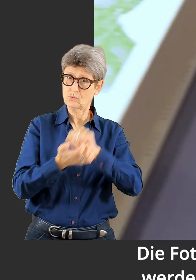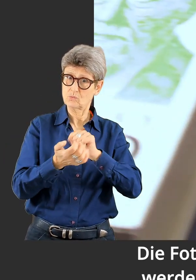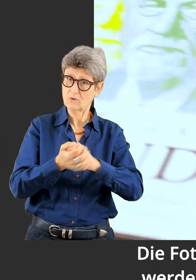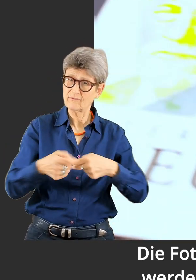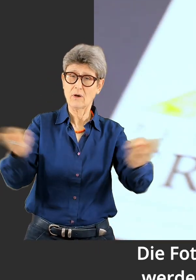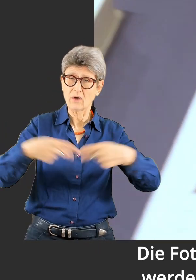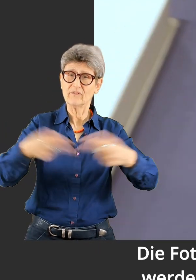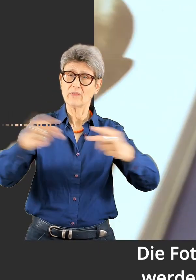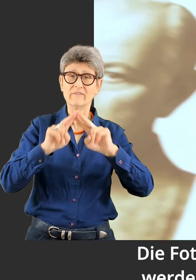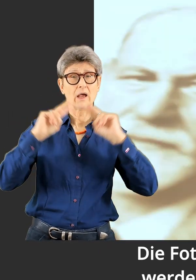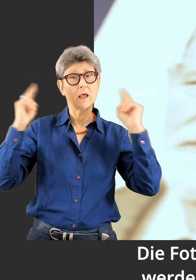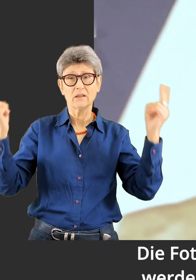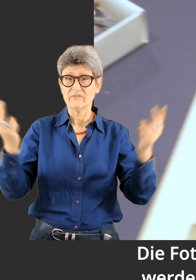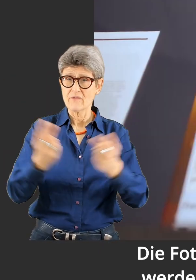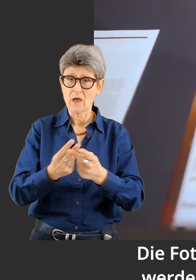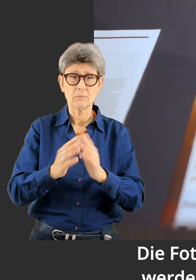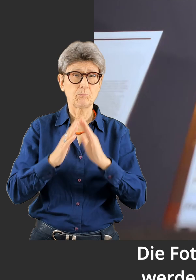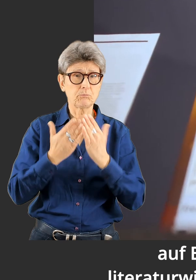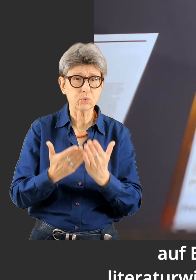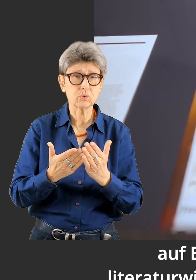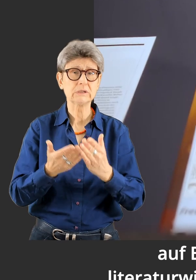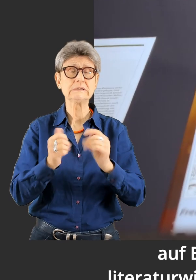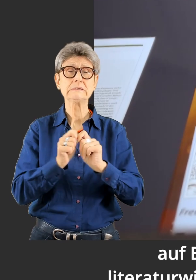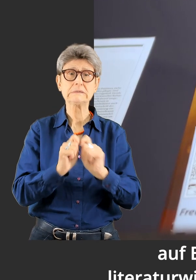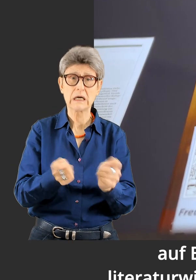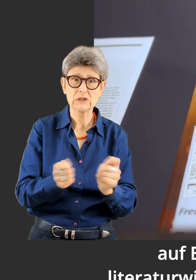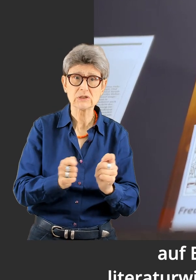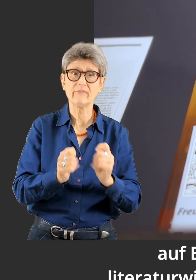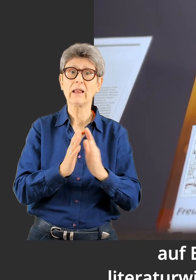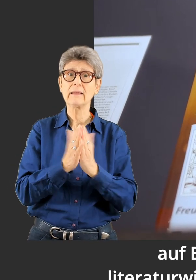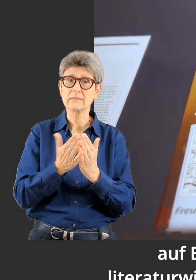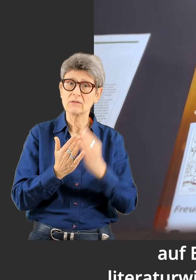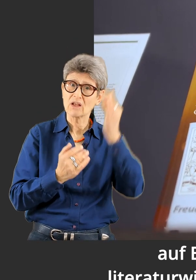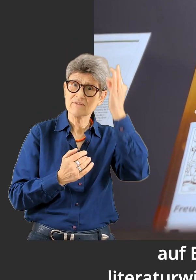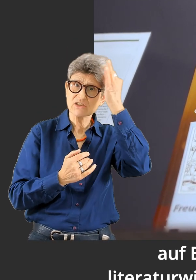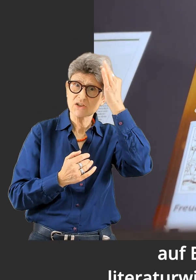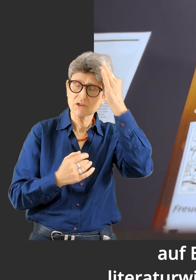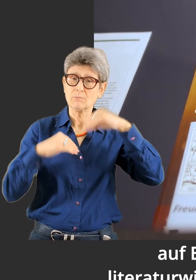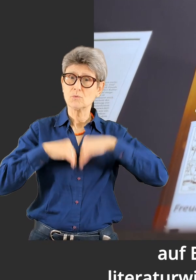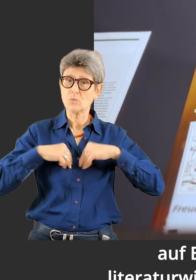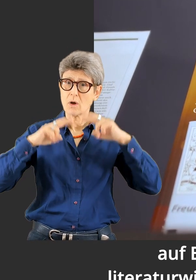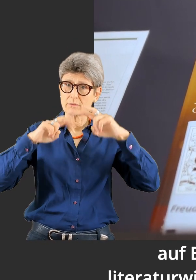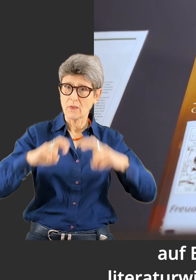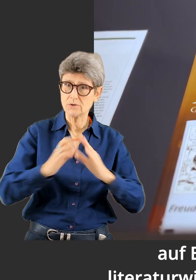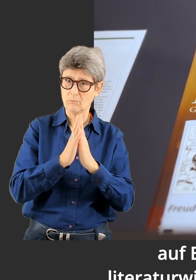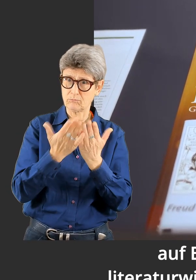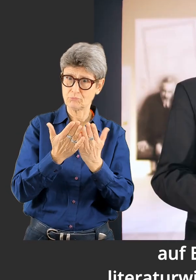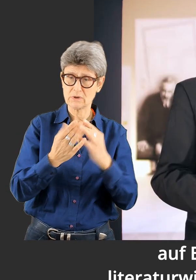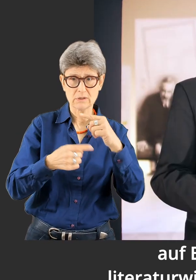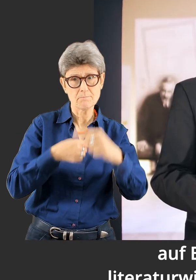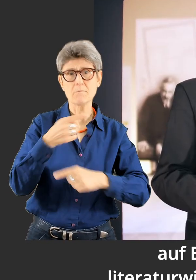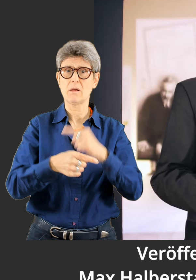weltweit benutzt werden, die Fotografien, die auftauchen auf Buchcovern, in Zeitschriften, in literaturwissenschaftlichen,